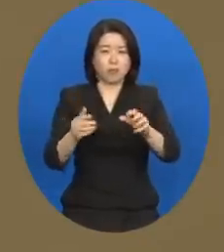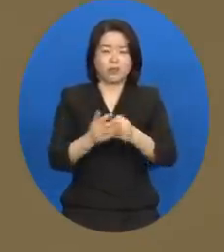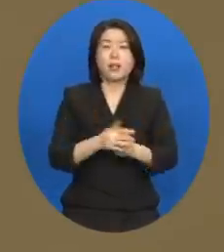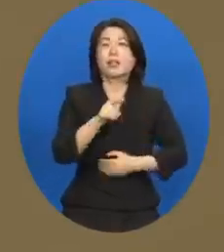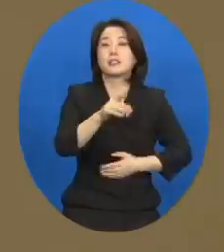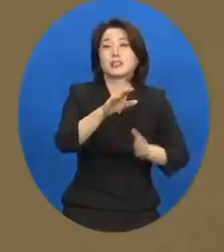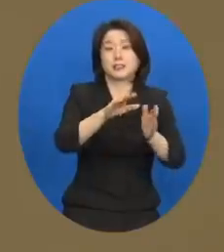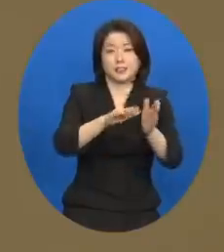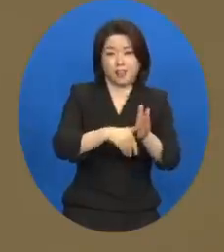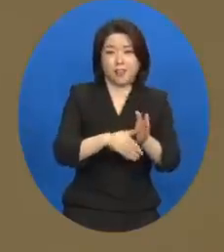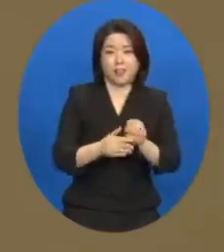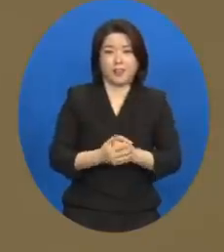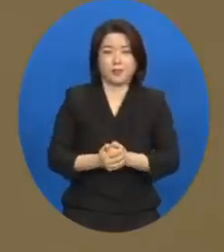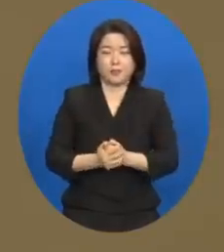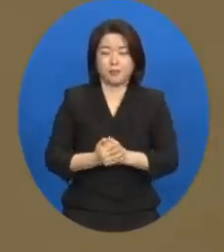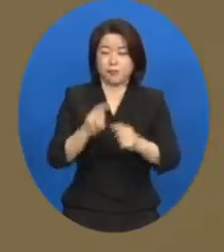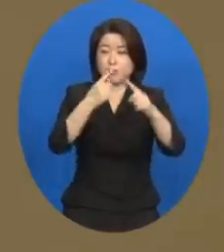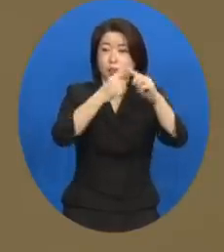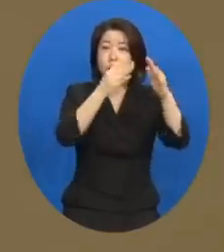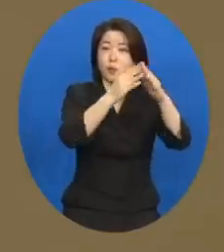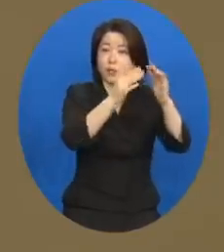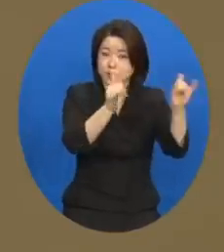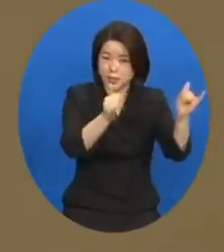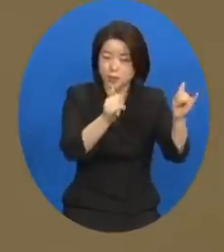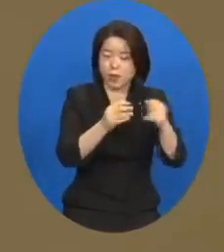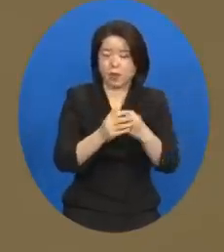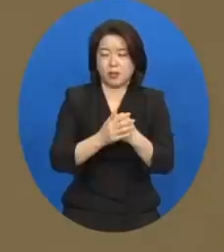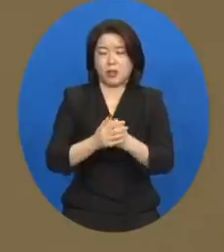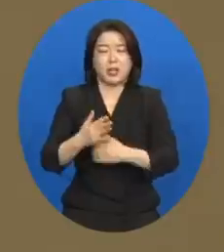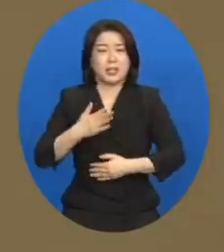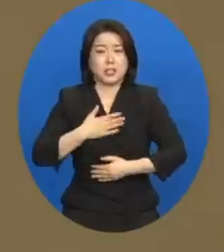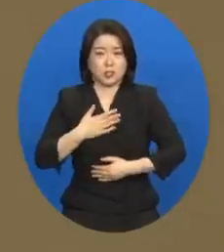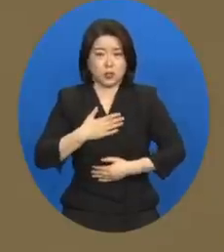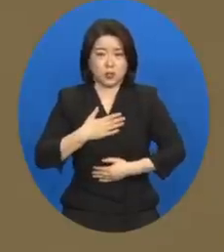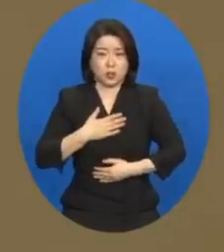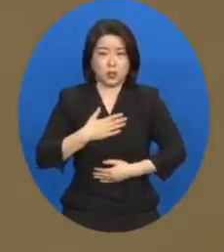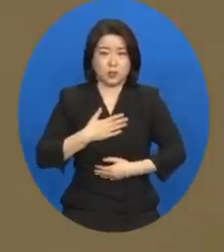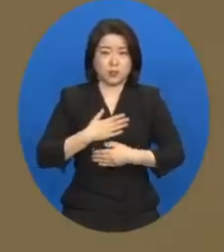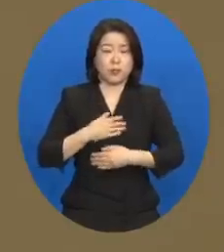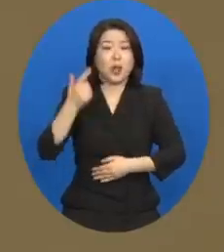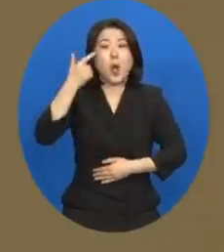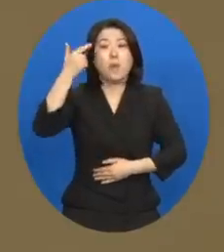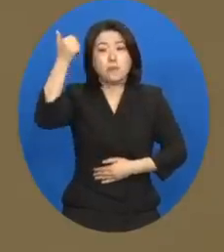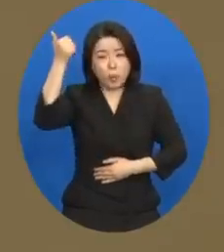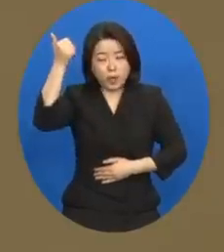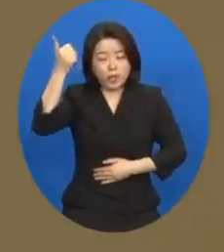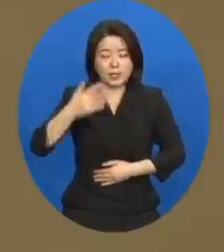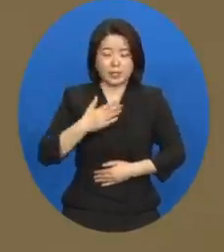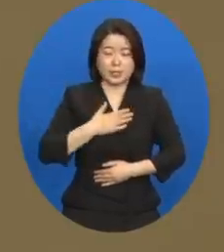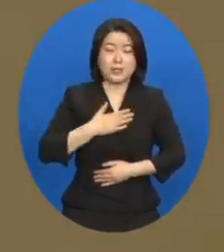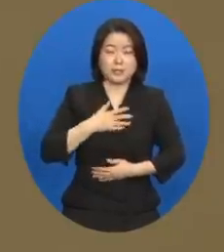그때 교인들과 저희 목회자인 제가